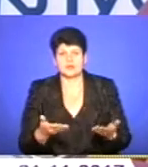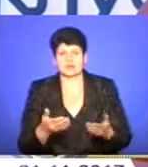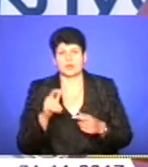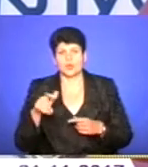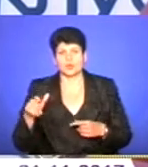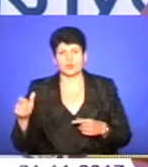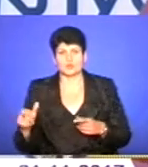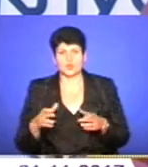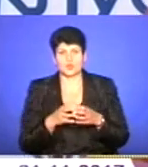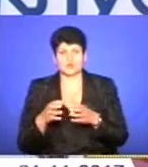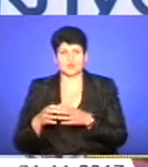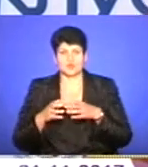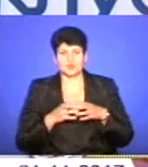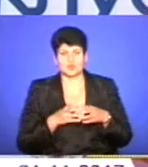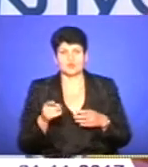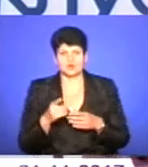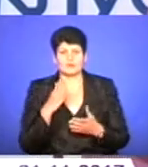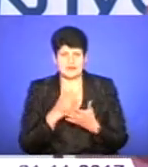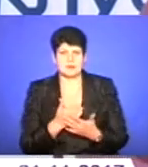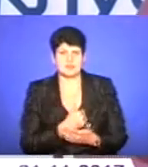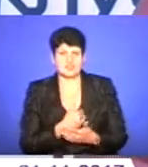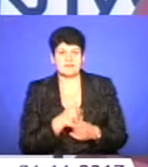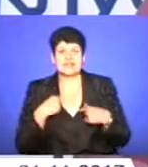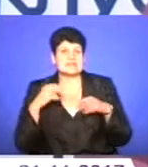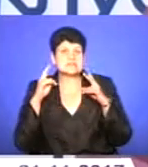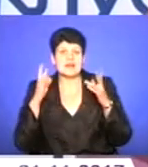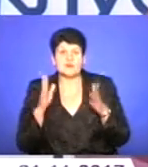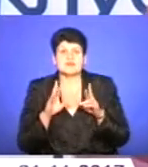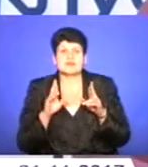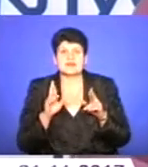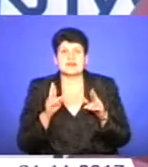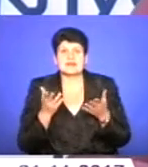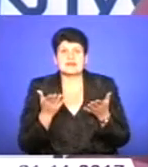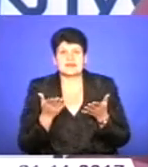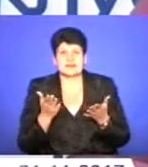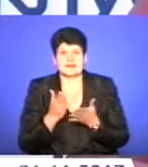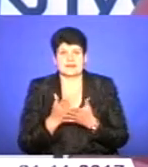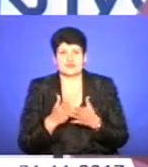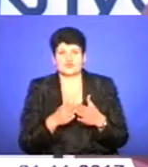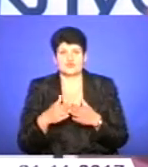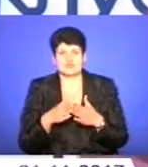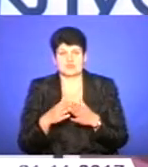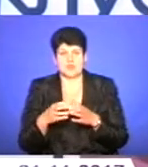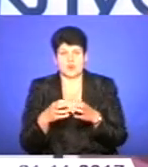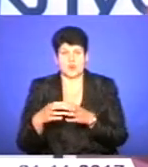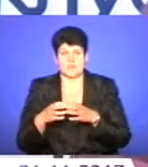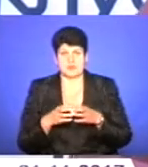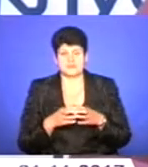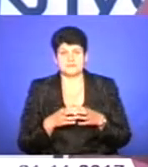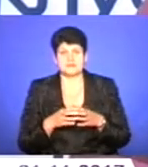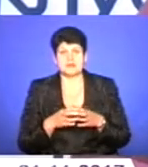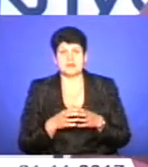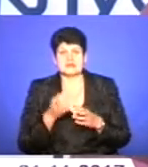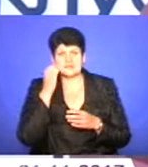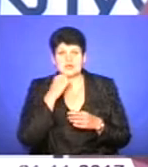люди кучкуються, наприклад, у Тернополі є бажаючі, але вони не знають, які є вакансії в сусідніх громадах, в наближних селах до Тернополя. Саме